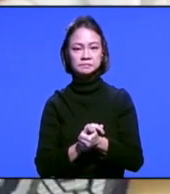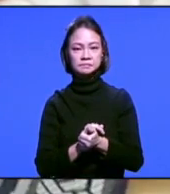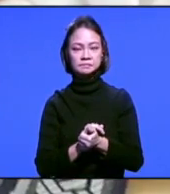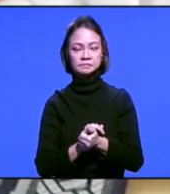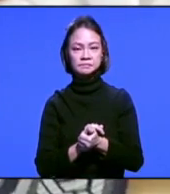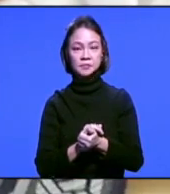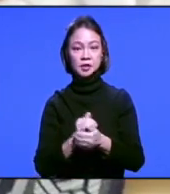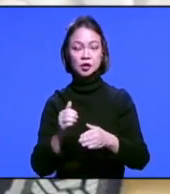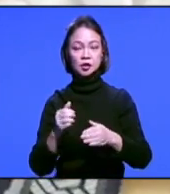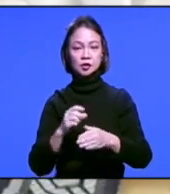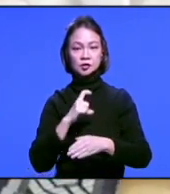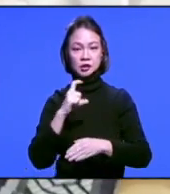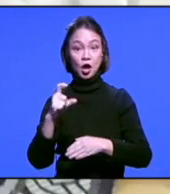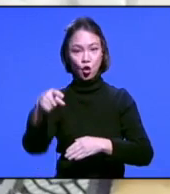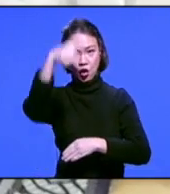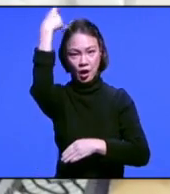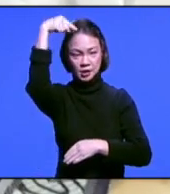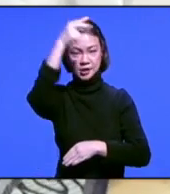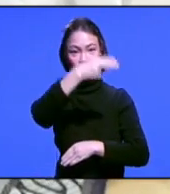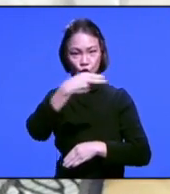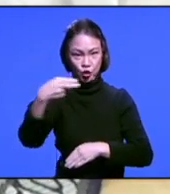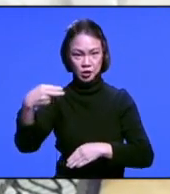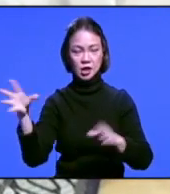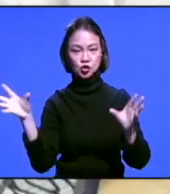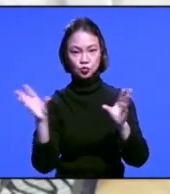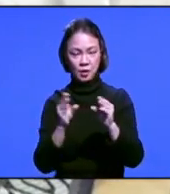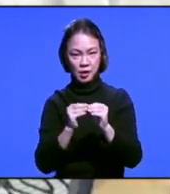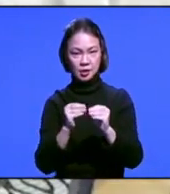jumlah jamaah haji Indonesia